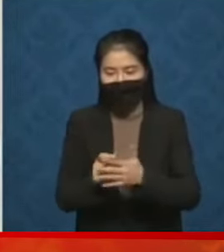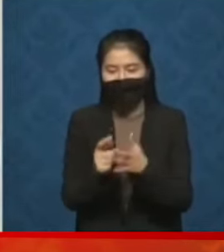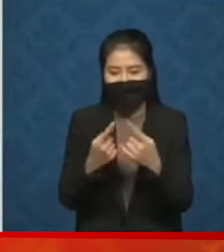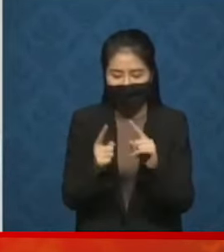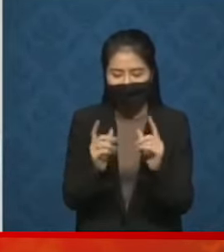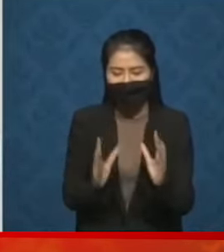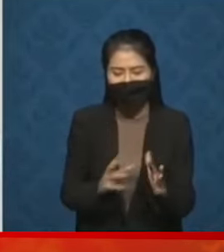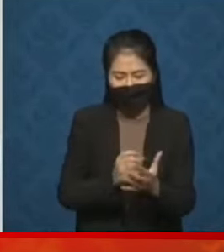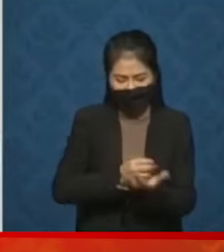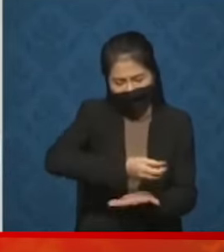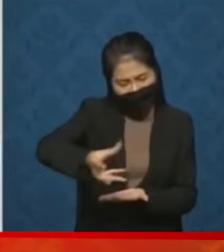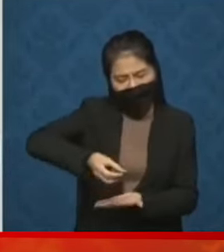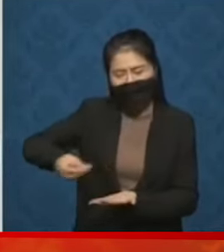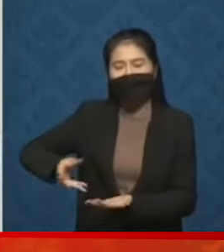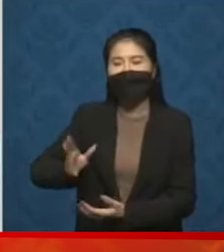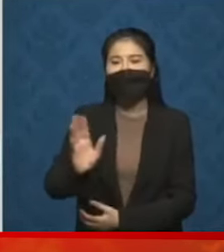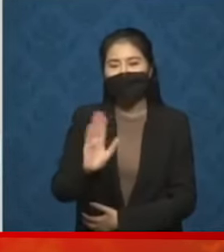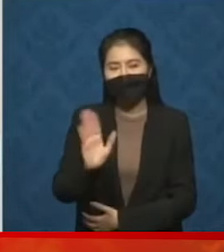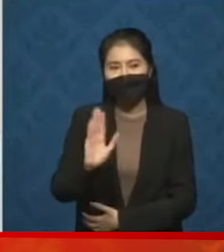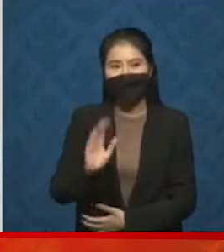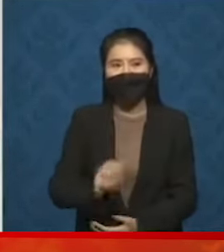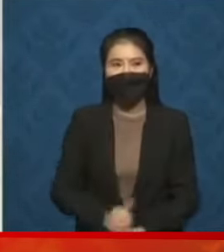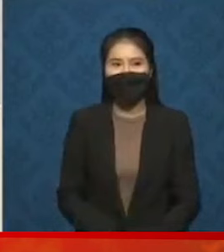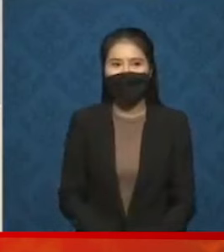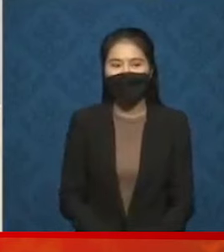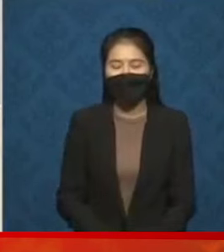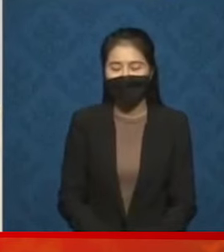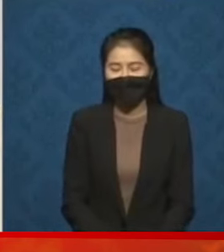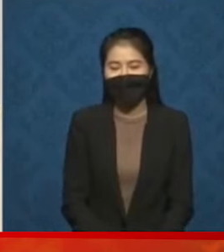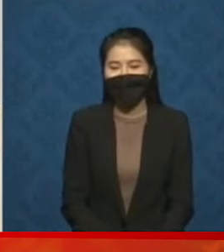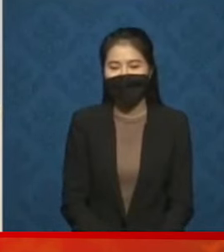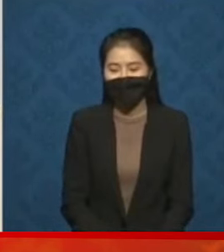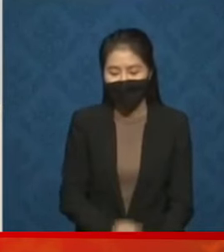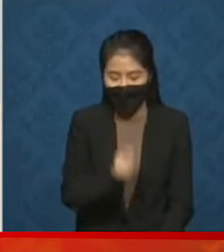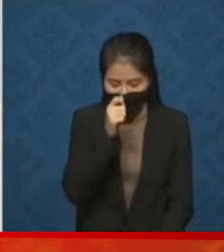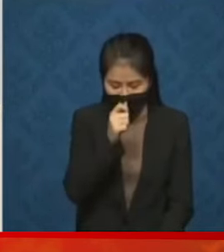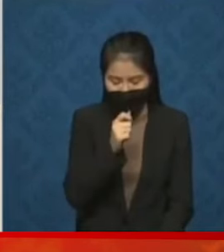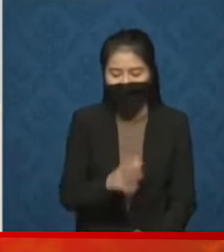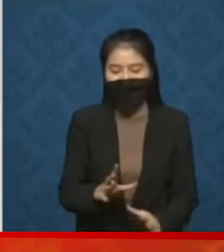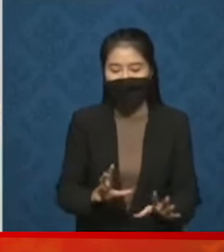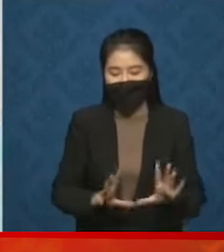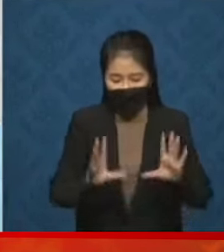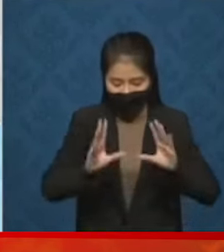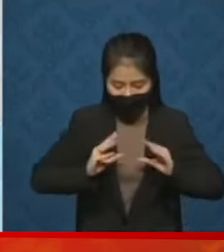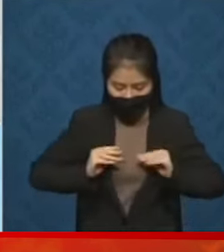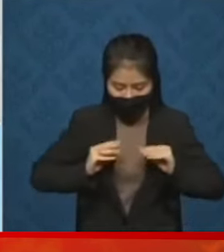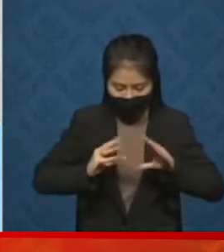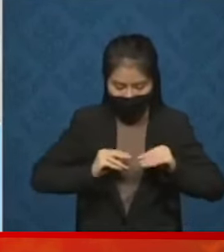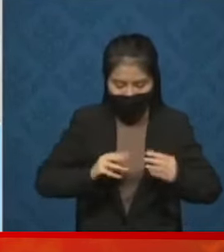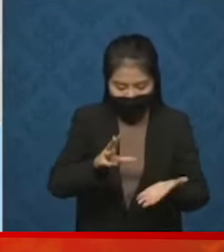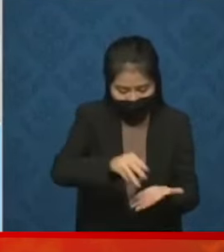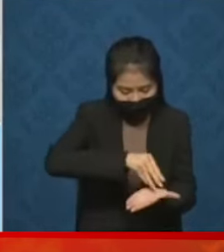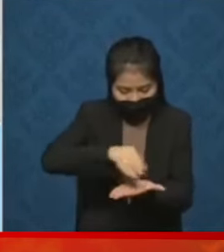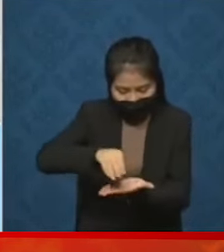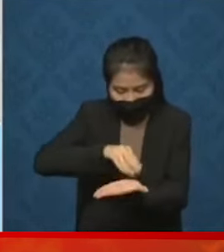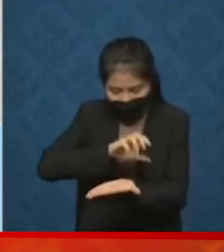นี้ครับ ขอพิย ผมขเกทุกเมตรครับ ผมขอทำส่อาจดวยัเองครั ขอพวกคุครับ